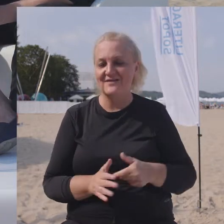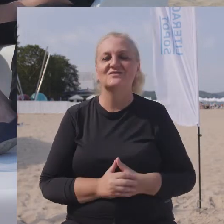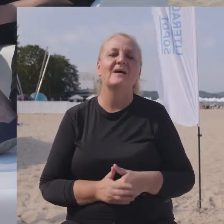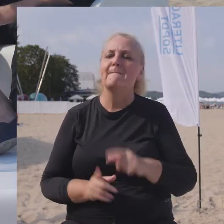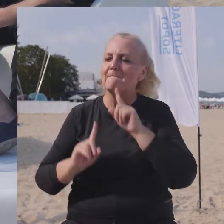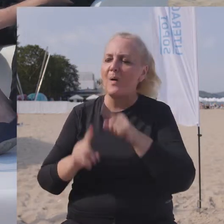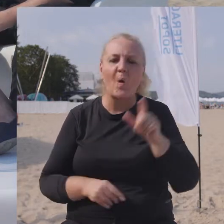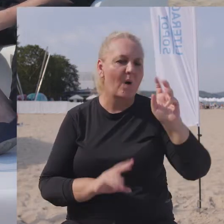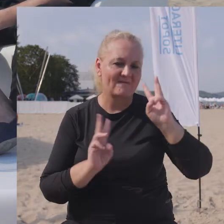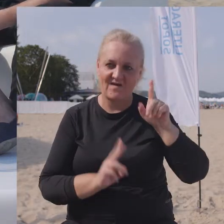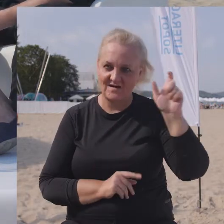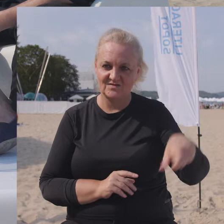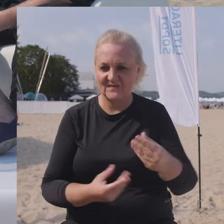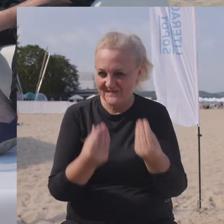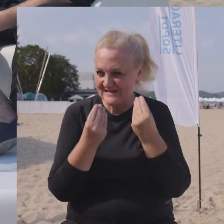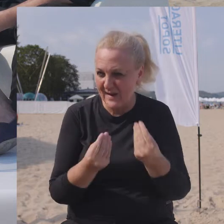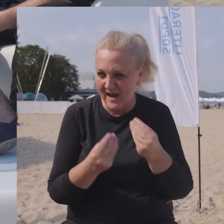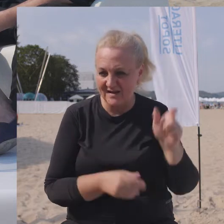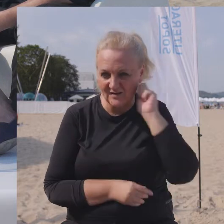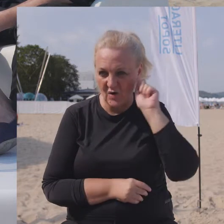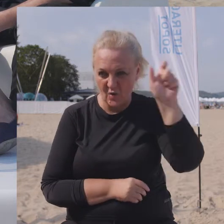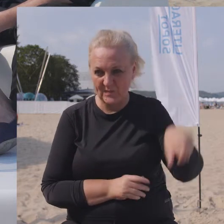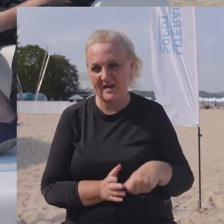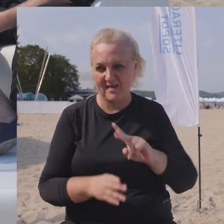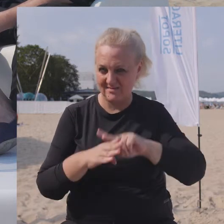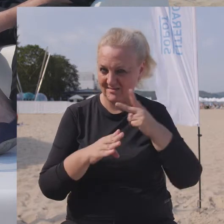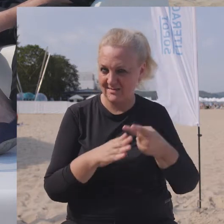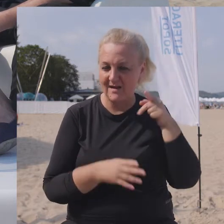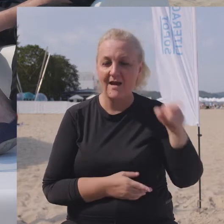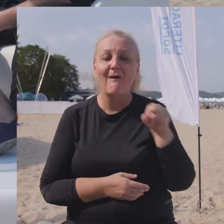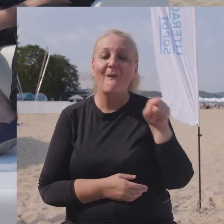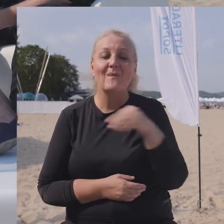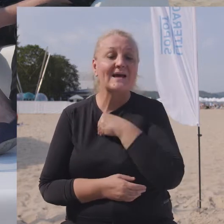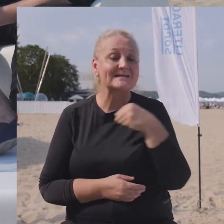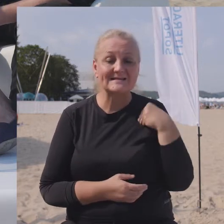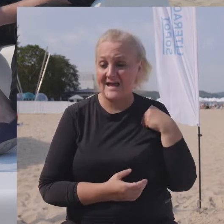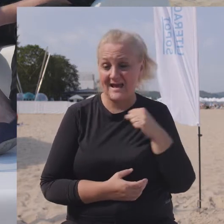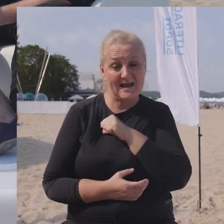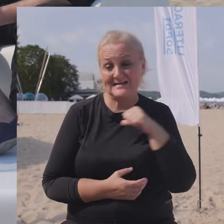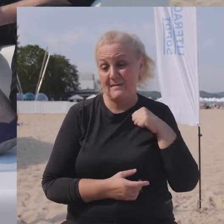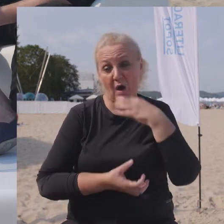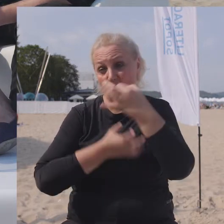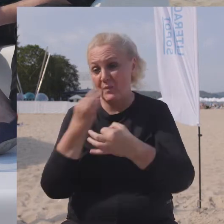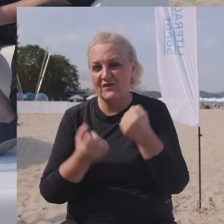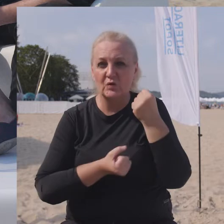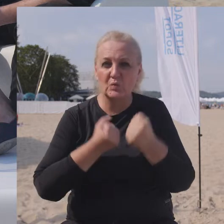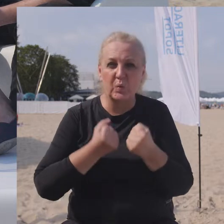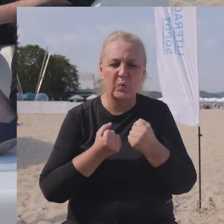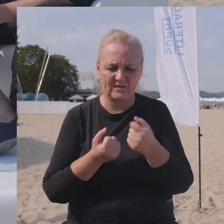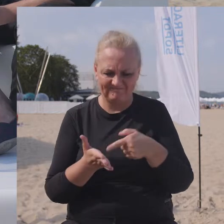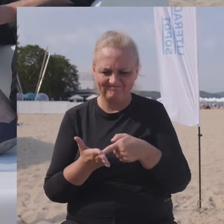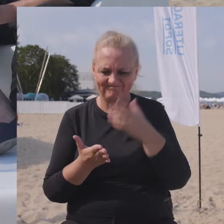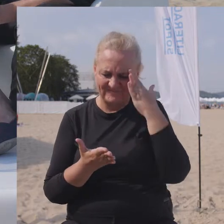serdecznie warsztaty, bo jest rewelacyjna. I ona sama mówi o tym, jak trudne jest to właśnie dla